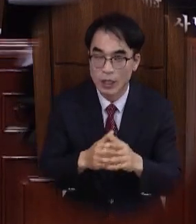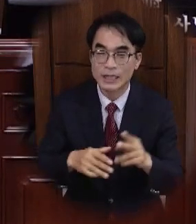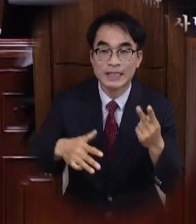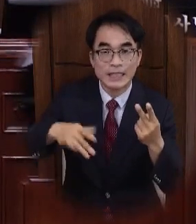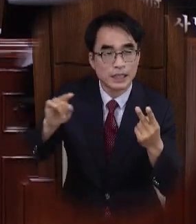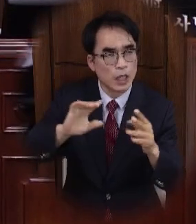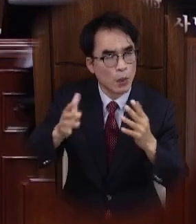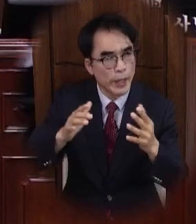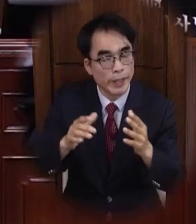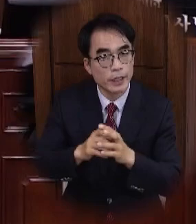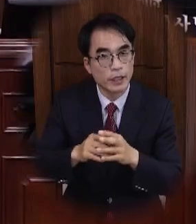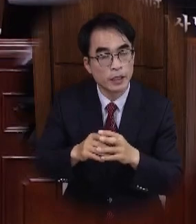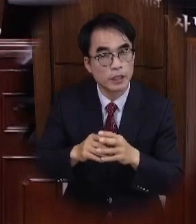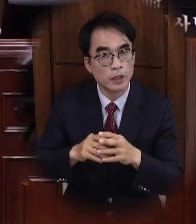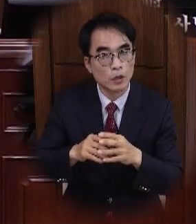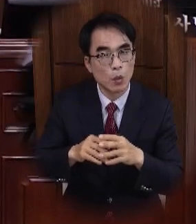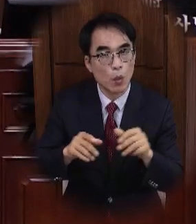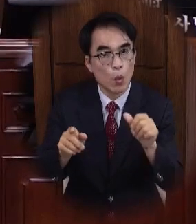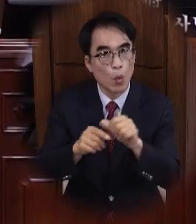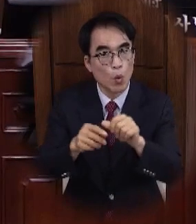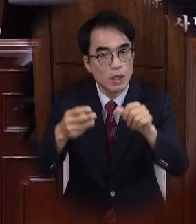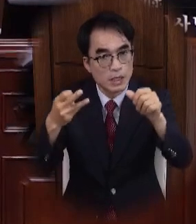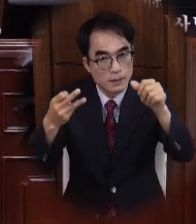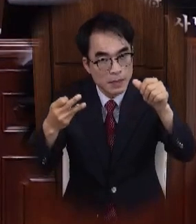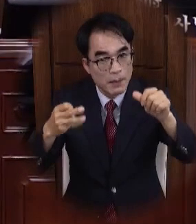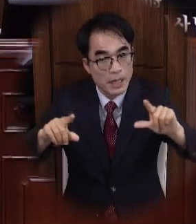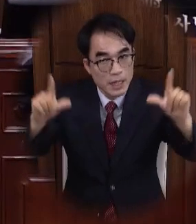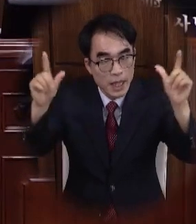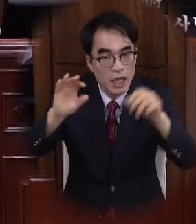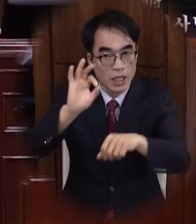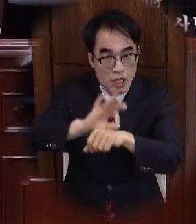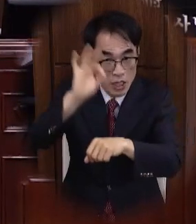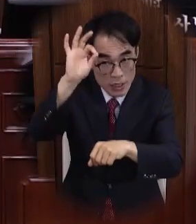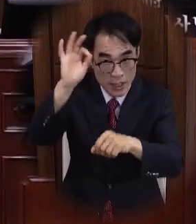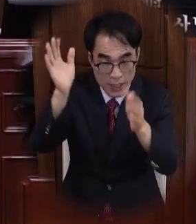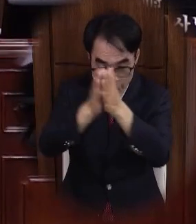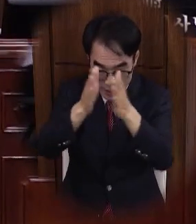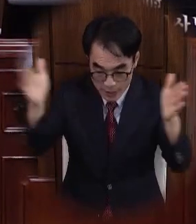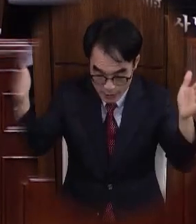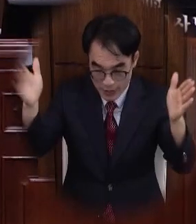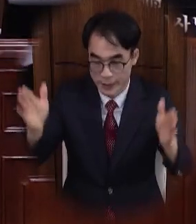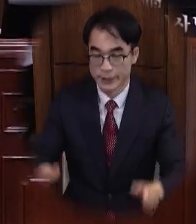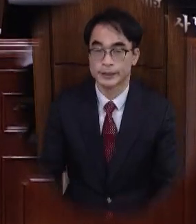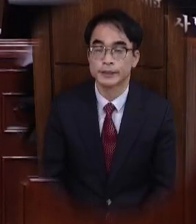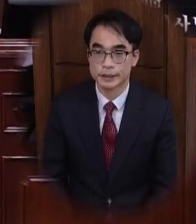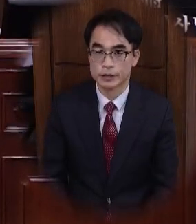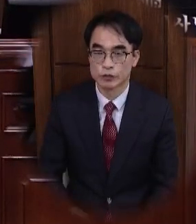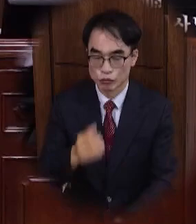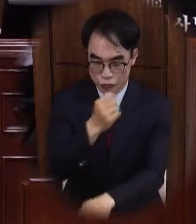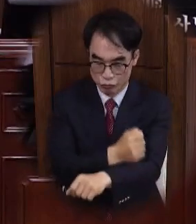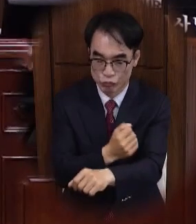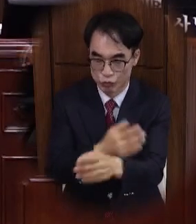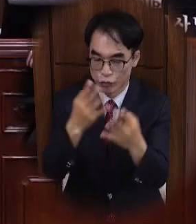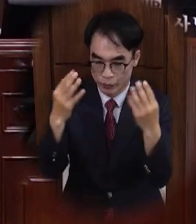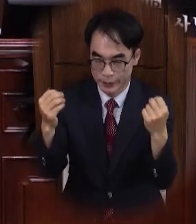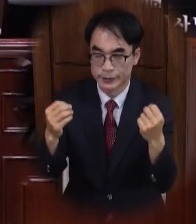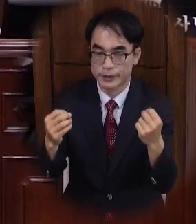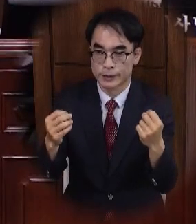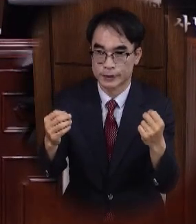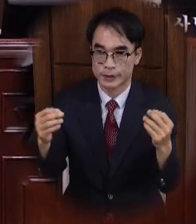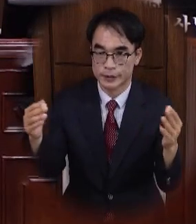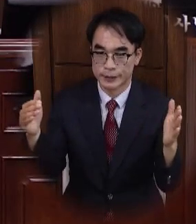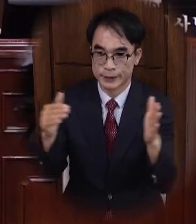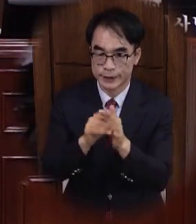2차 보인는 5월 13일 10시에 개 있도록 하겠습니다 수고 많이하셨습니다